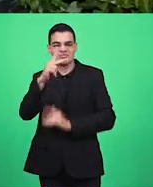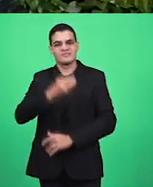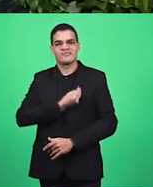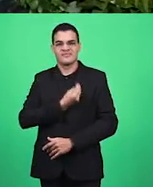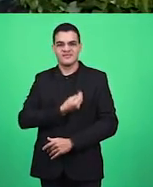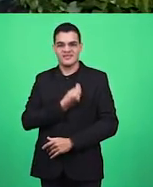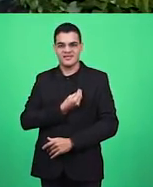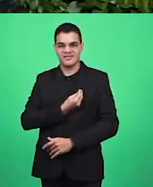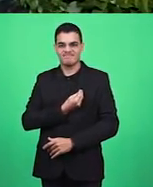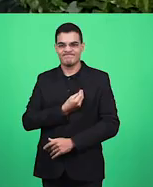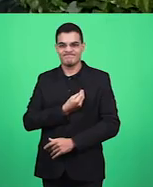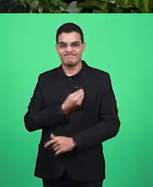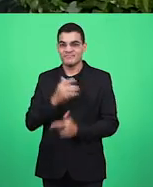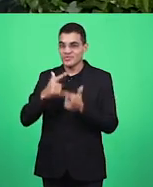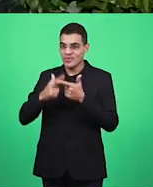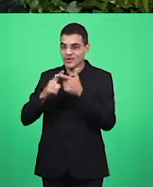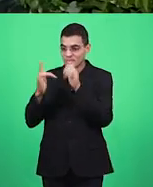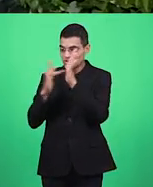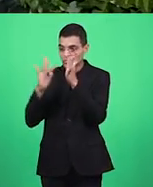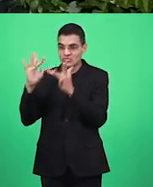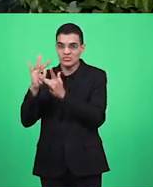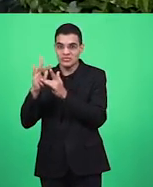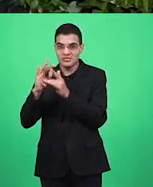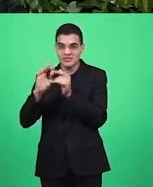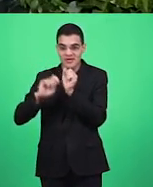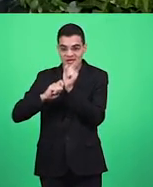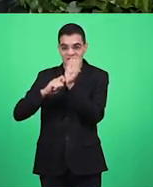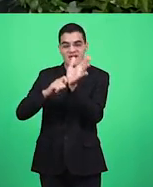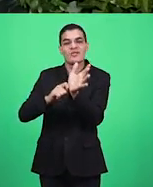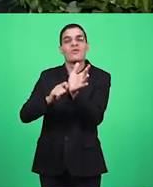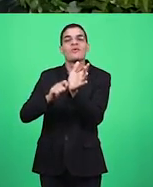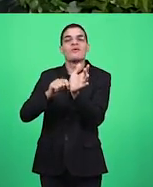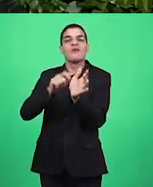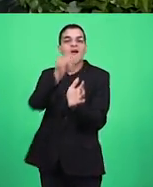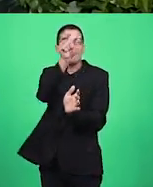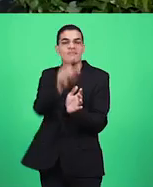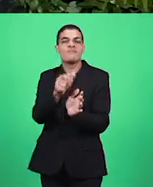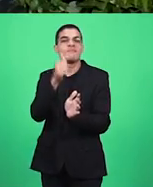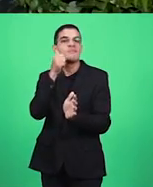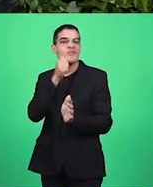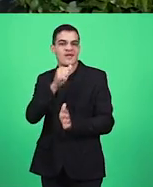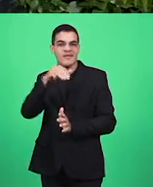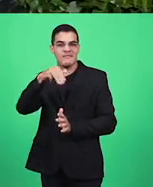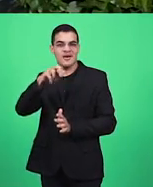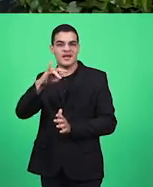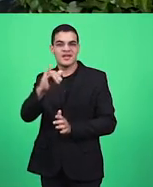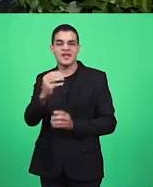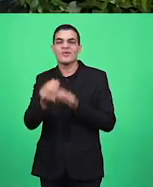Иисус открылся Марии, назвав ее по имени, по имени.